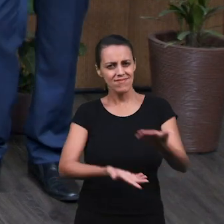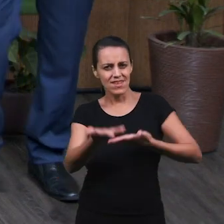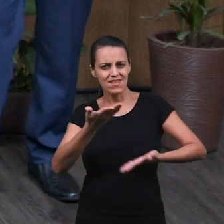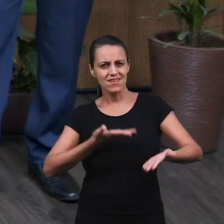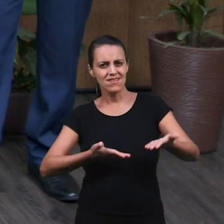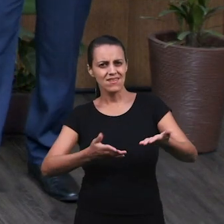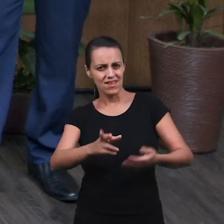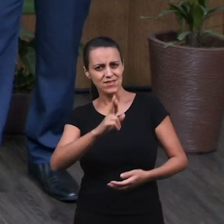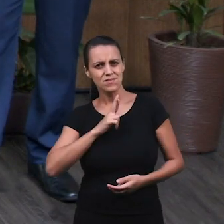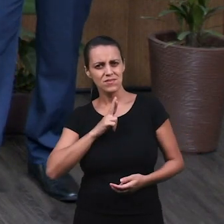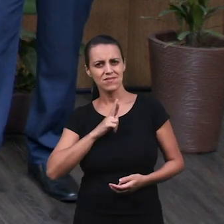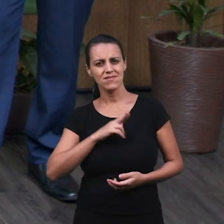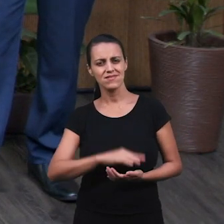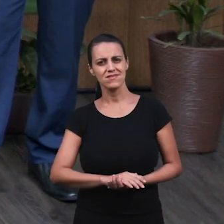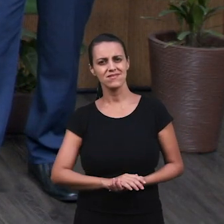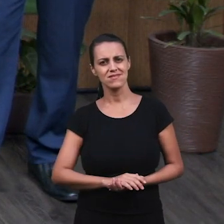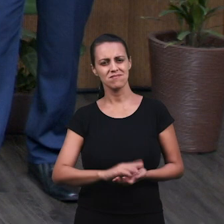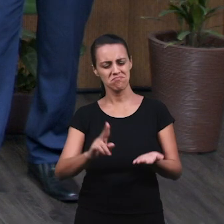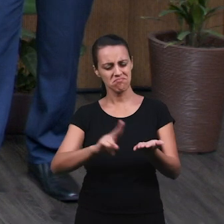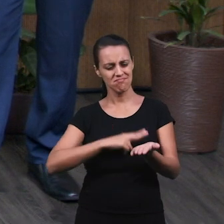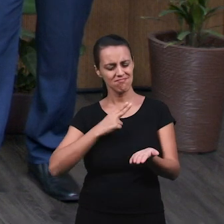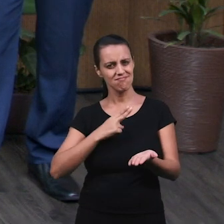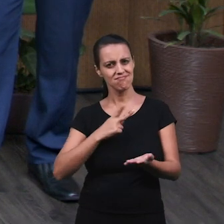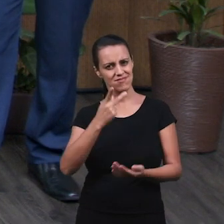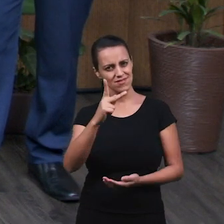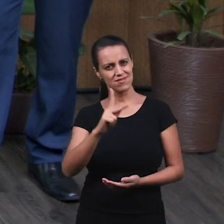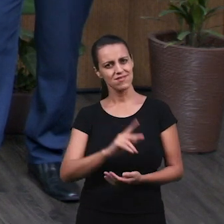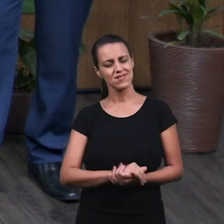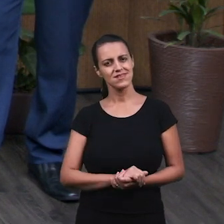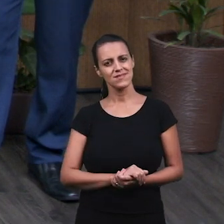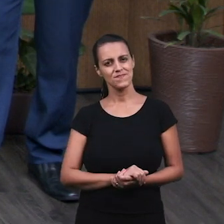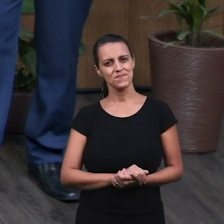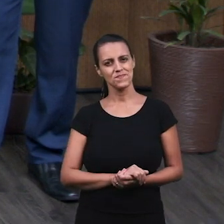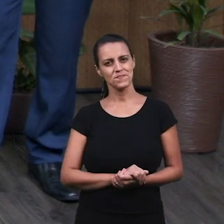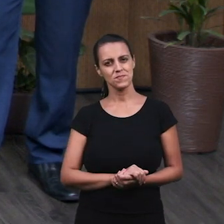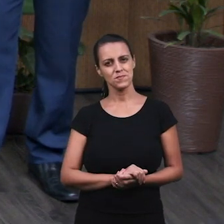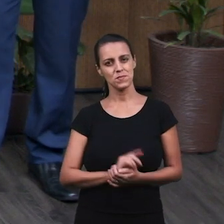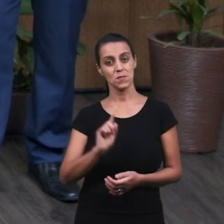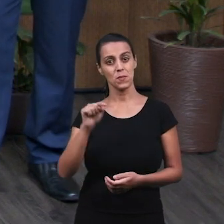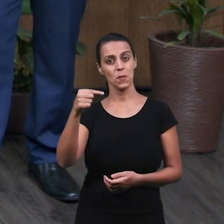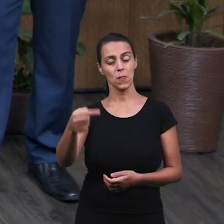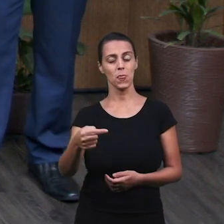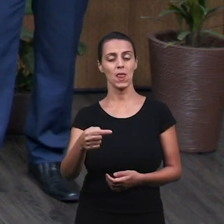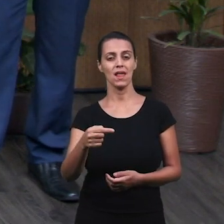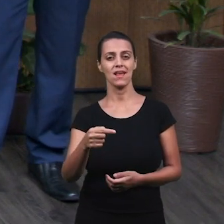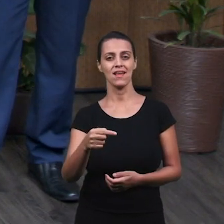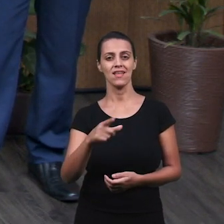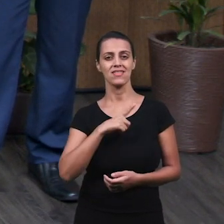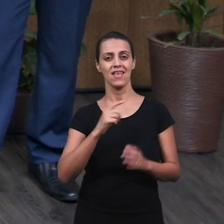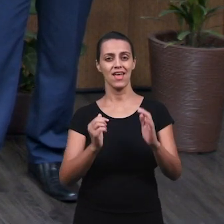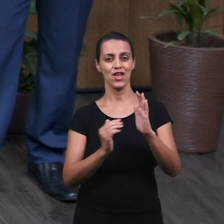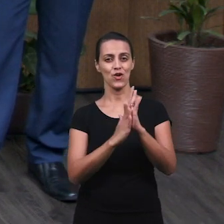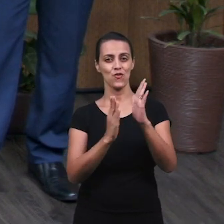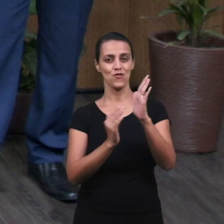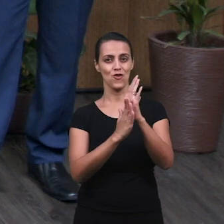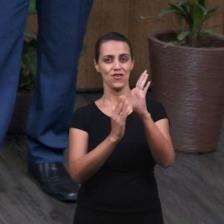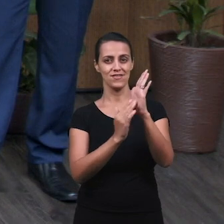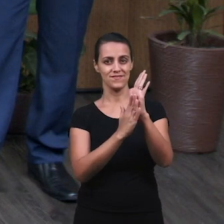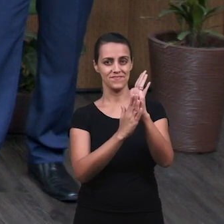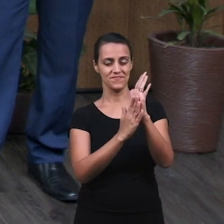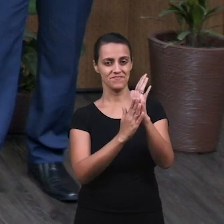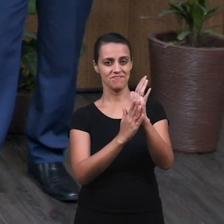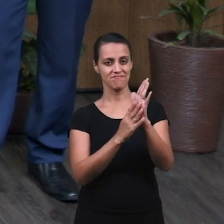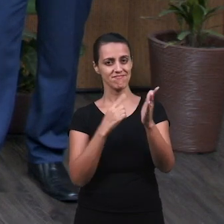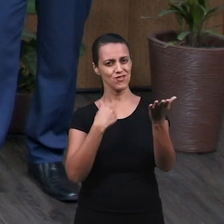commentaire. Ensuite, nous allons écouter une louange. Et je vous invite à participer de cette